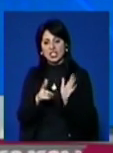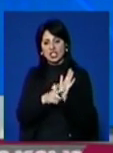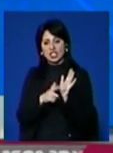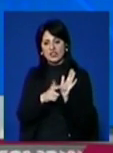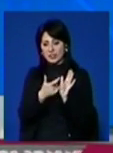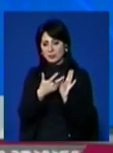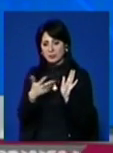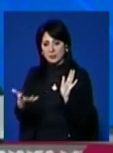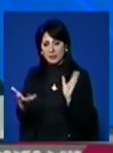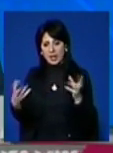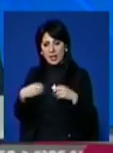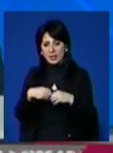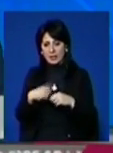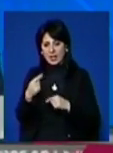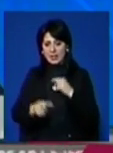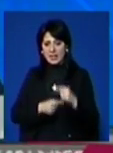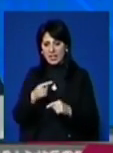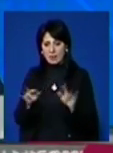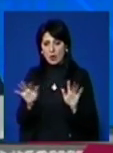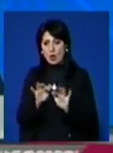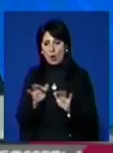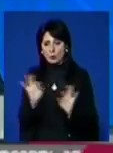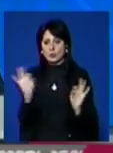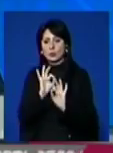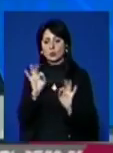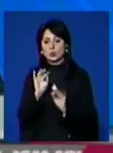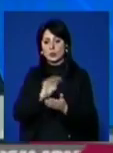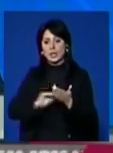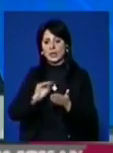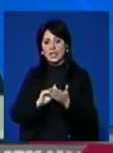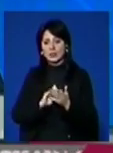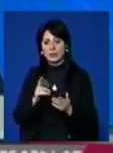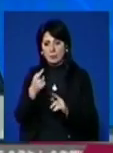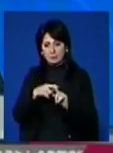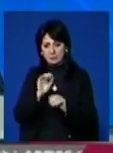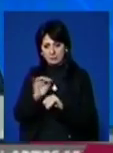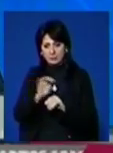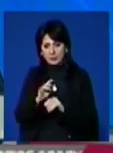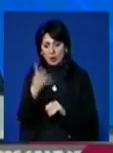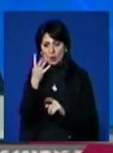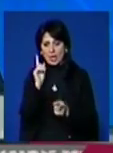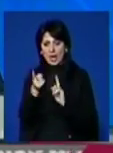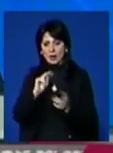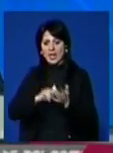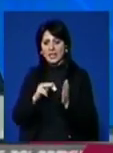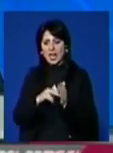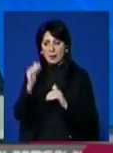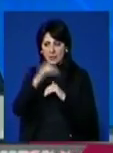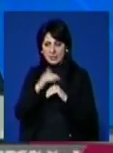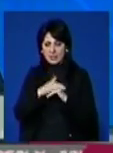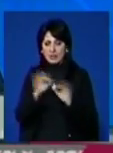7 ინსტრუმენტალისტი გაერთიანდა თანამედროვე კომპოზიციების მუსიკალური ნაწარმოებების პრემიერასთან ერთად 4 აპრილს დაგემლილ